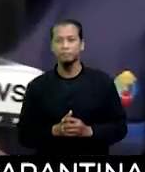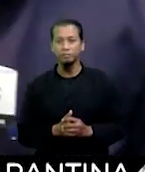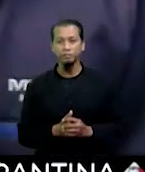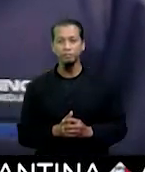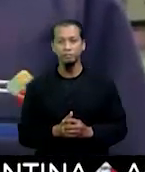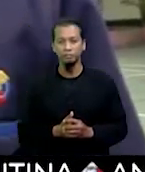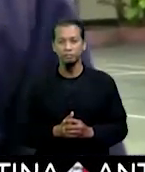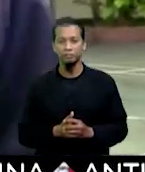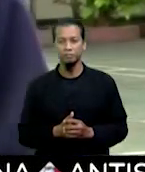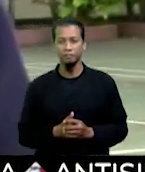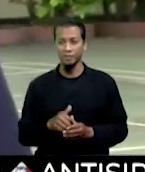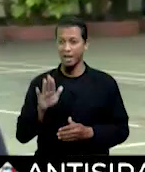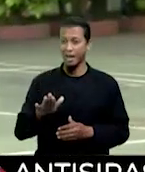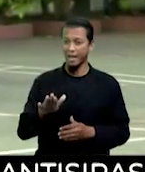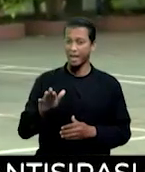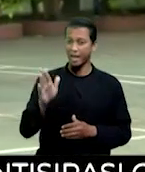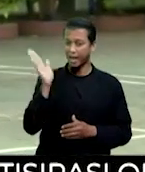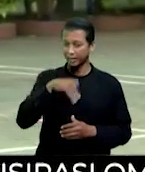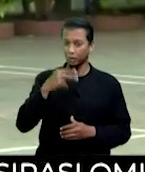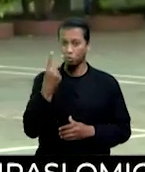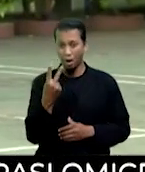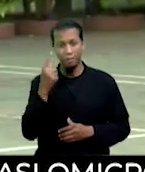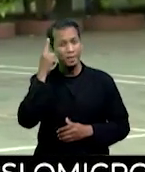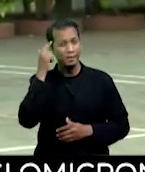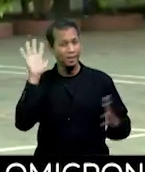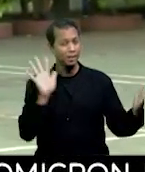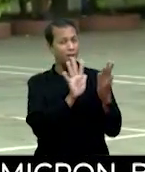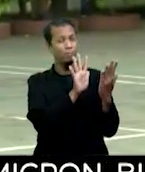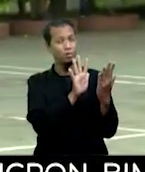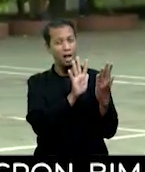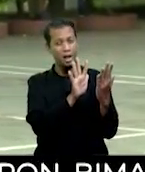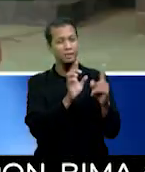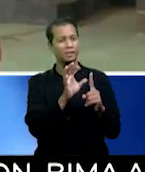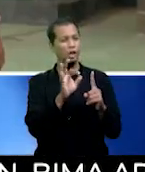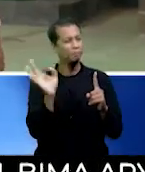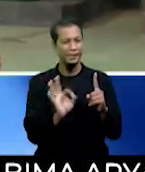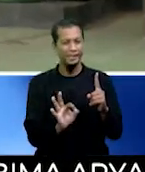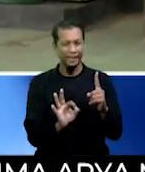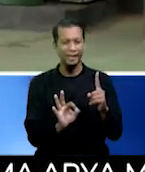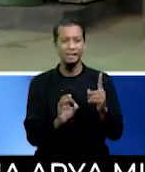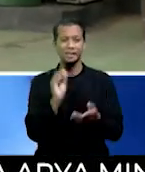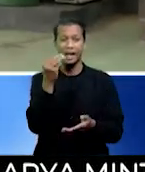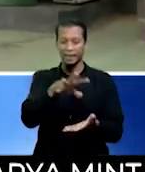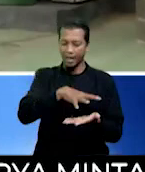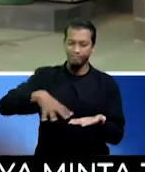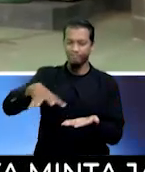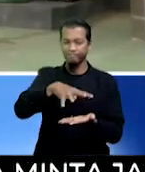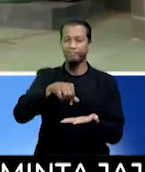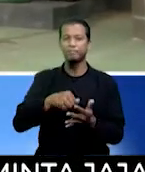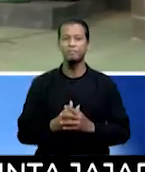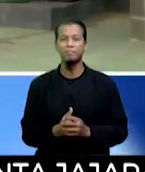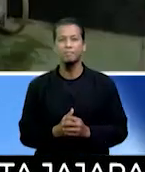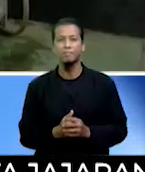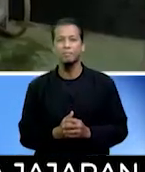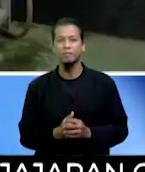Ya pemirsa, hari ini merupakan hari kedua pembelajaran tatap muka secara 100% di wilayah DKI Jakarta. Dan salah satunya yang dilakukan secara